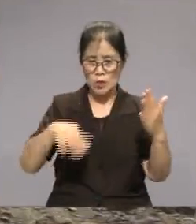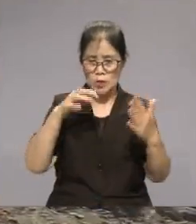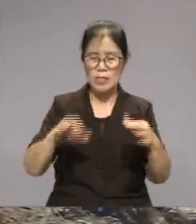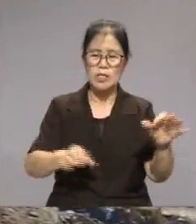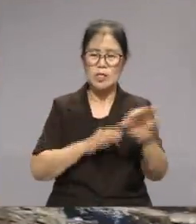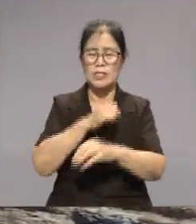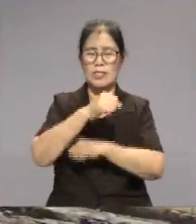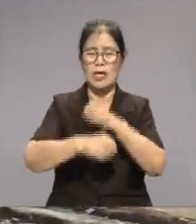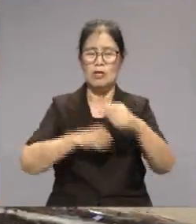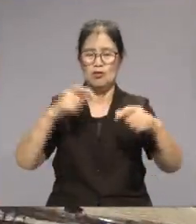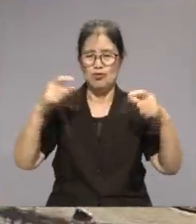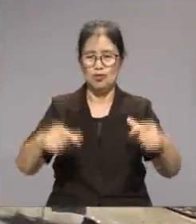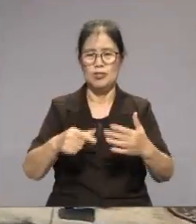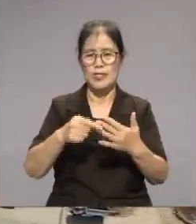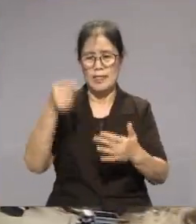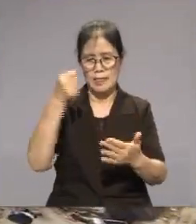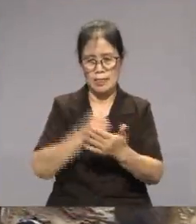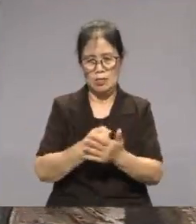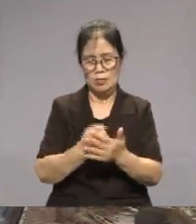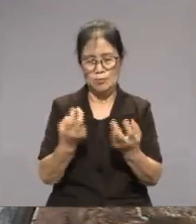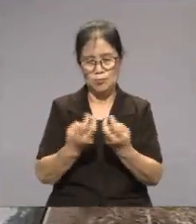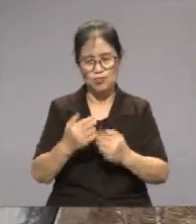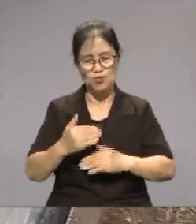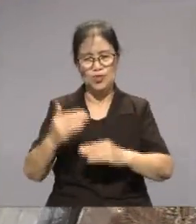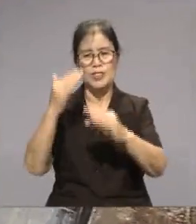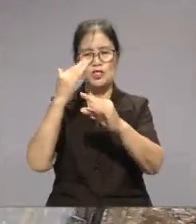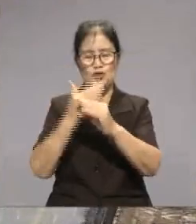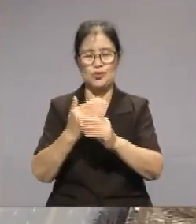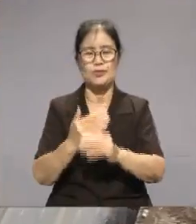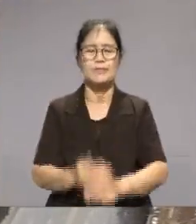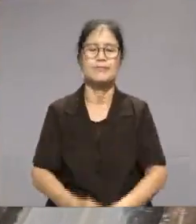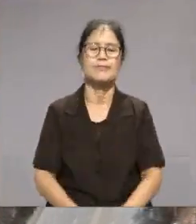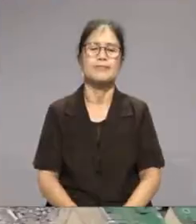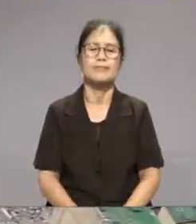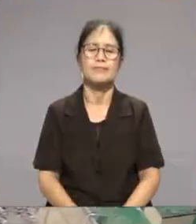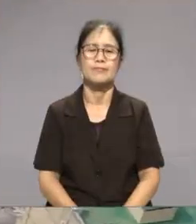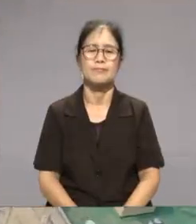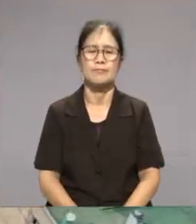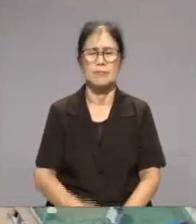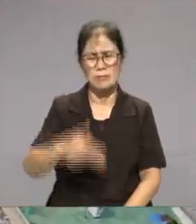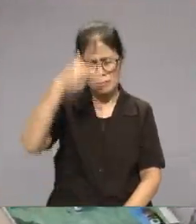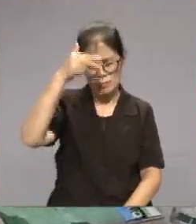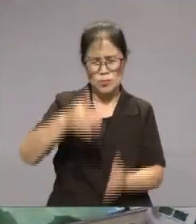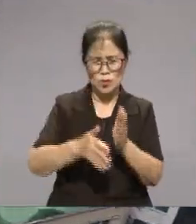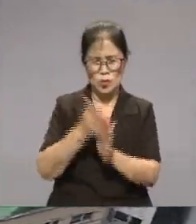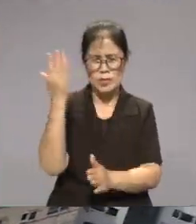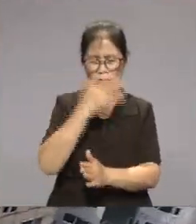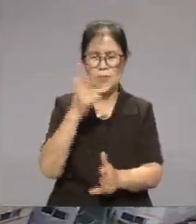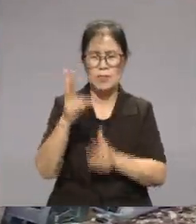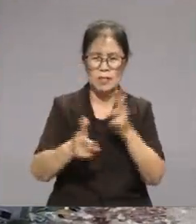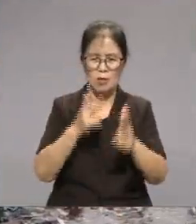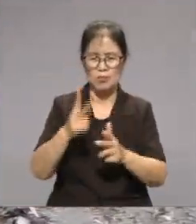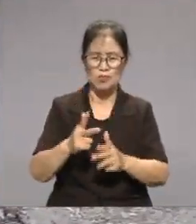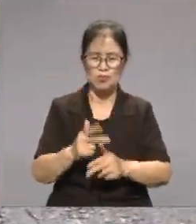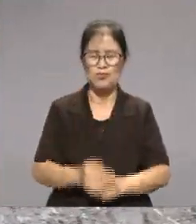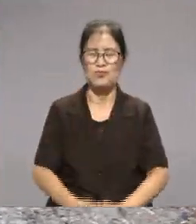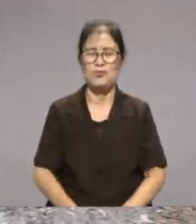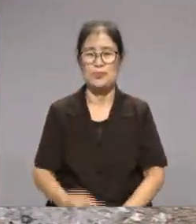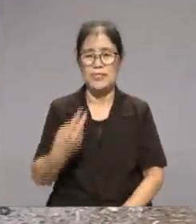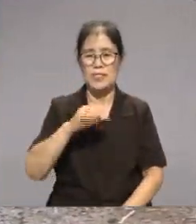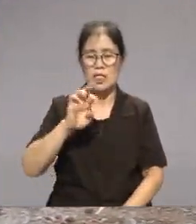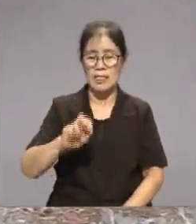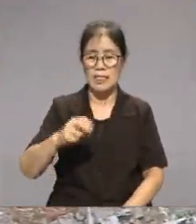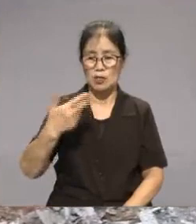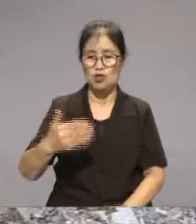경제 자유구역으로 지정하는 방안을 추진하고 있습니다. 구도심 정비사업도 한창인데